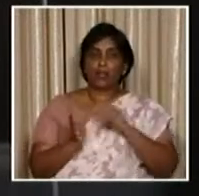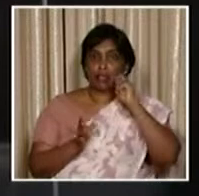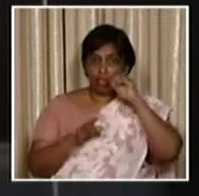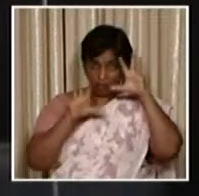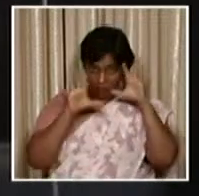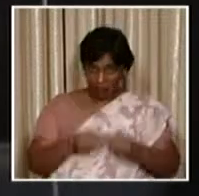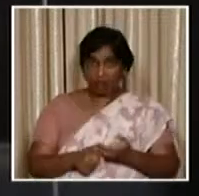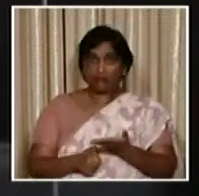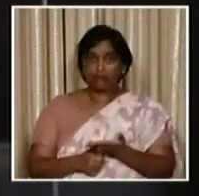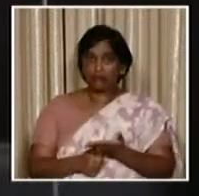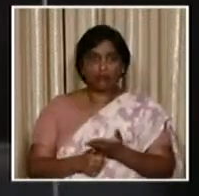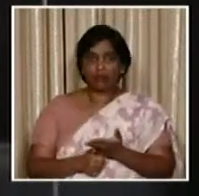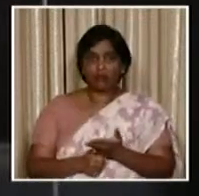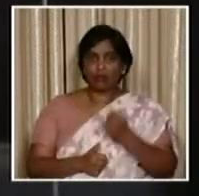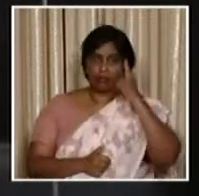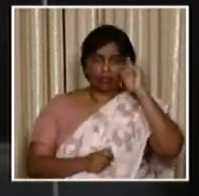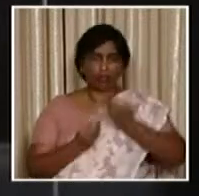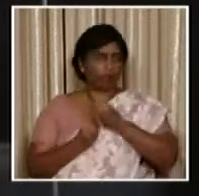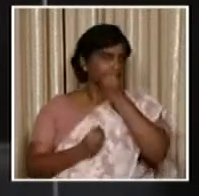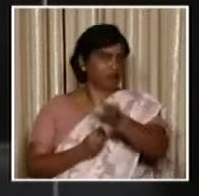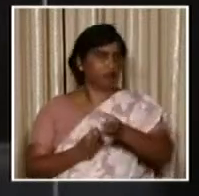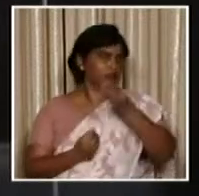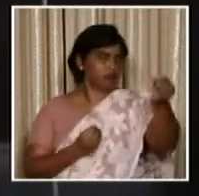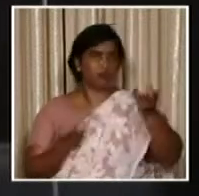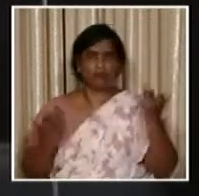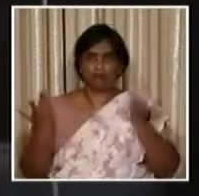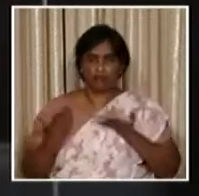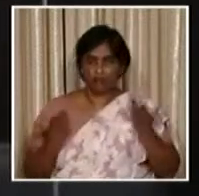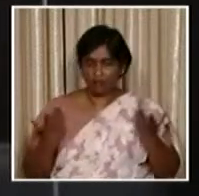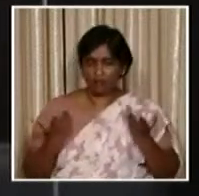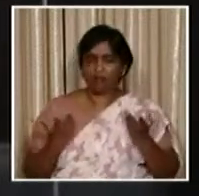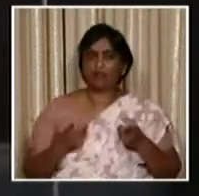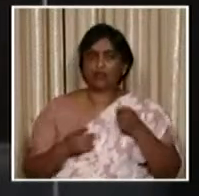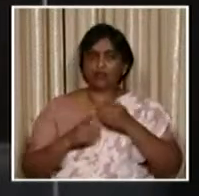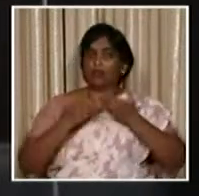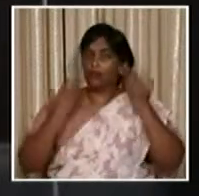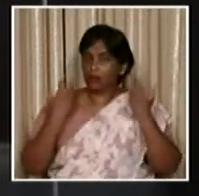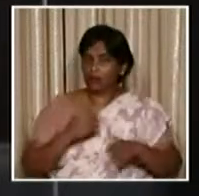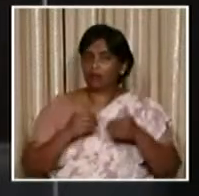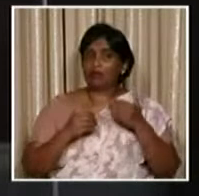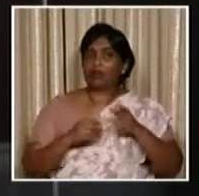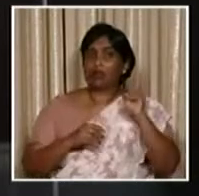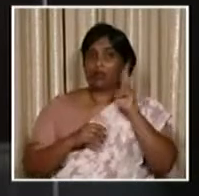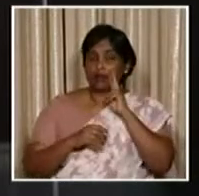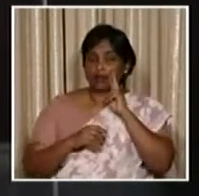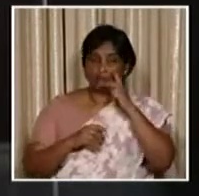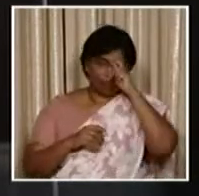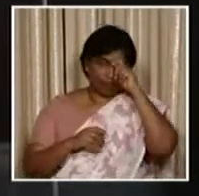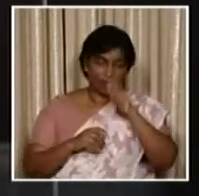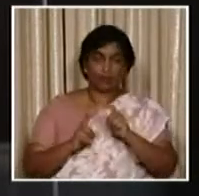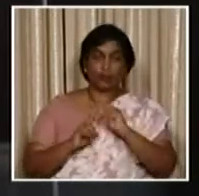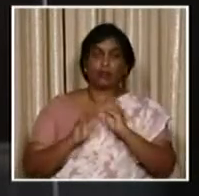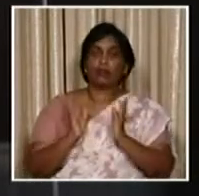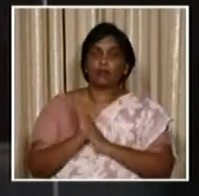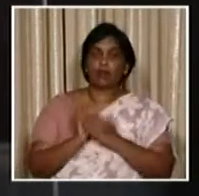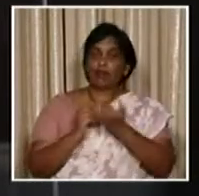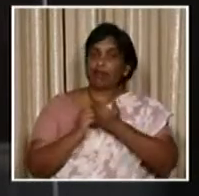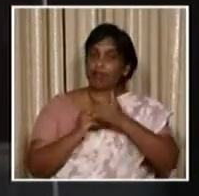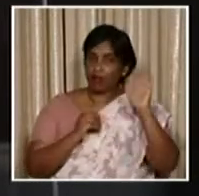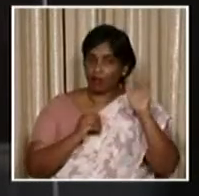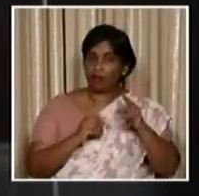budale agne nei, hitene hitene ekkenata bara denna. Ita passe karala iwerla, Ranil Wickremesinghe mettuma agameti putuwen